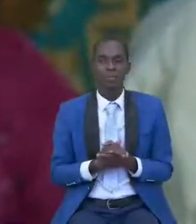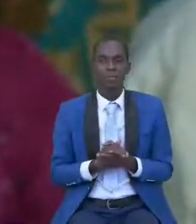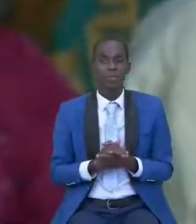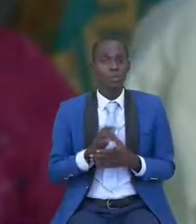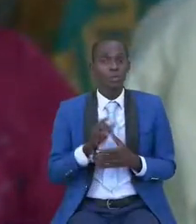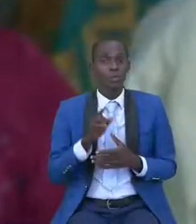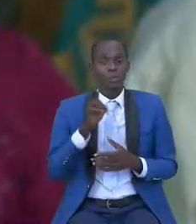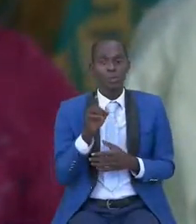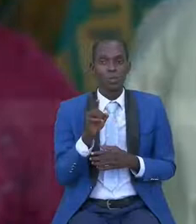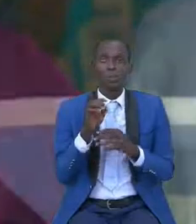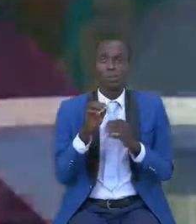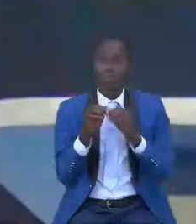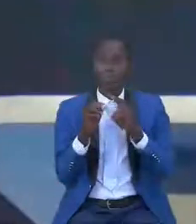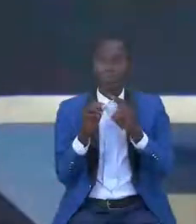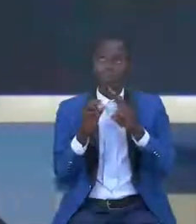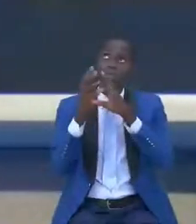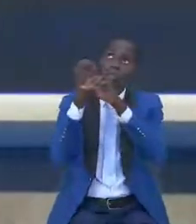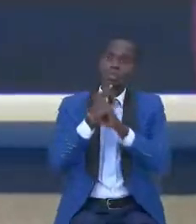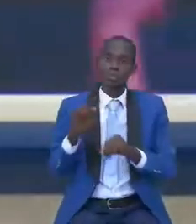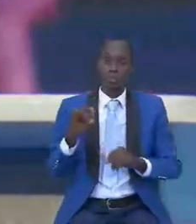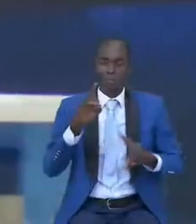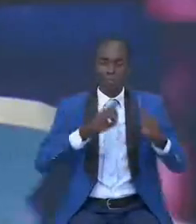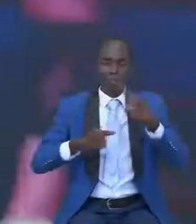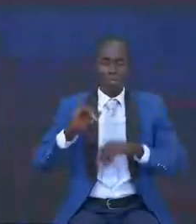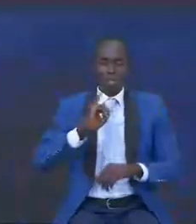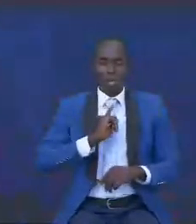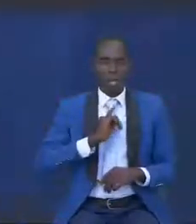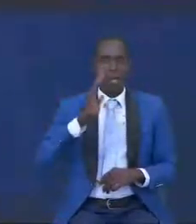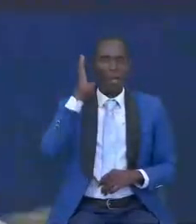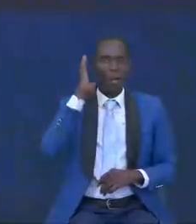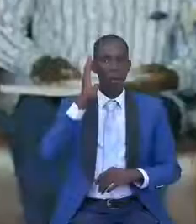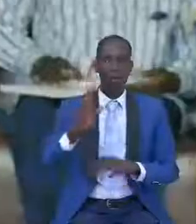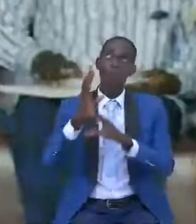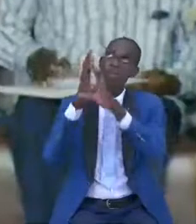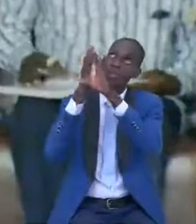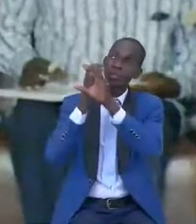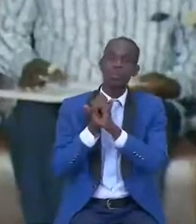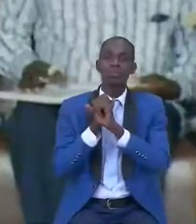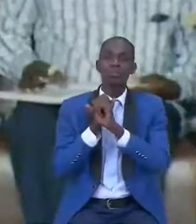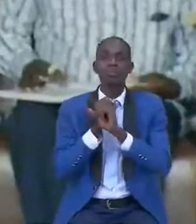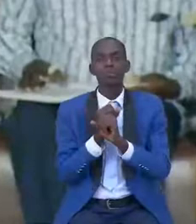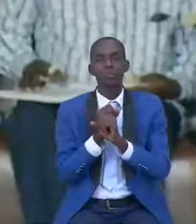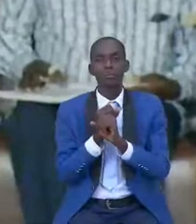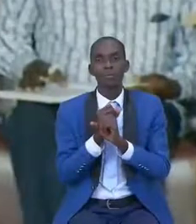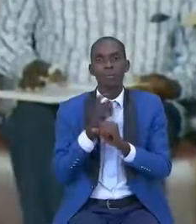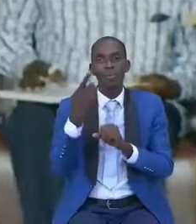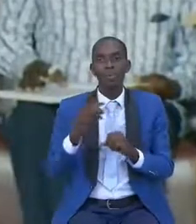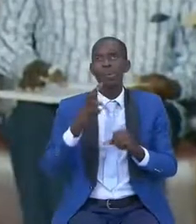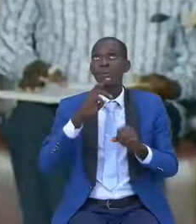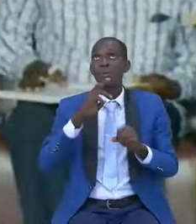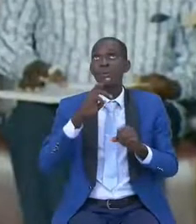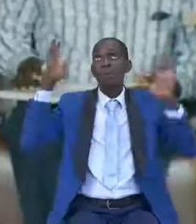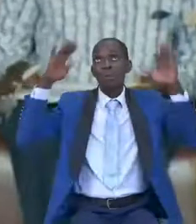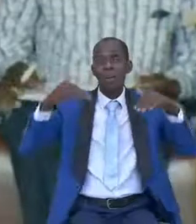nom de Jésus. Recevoir, je vais recevoir je vais